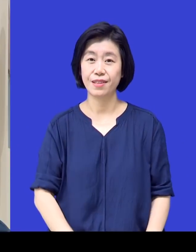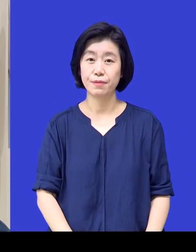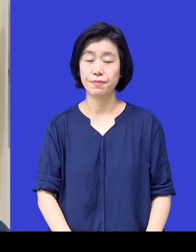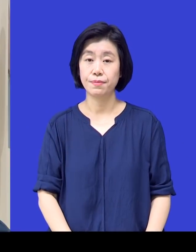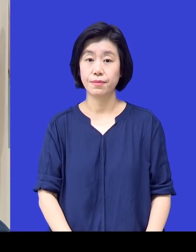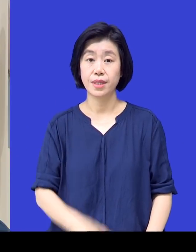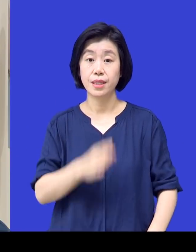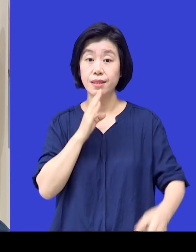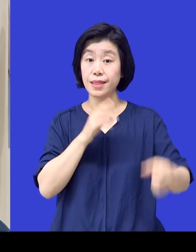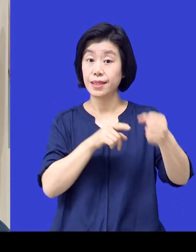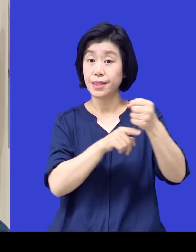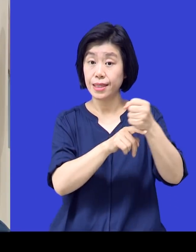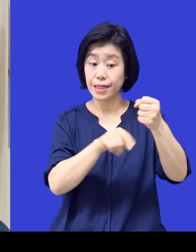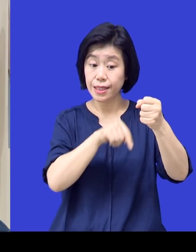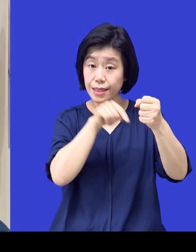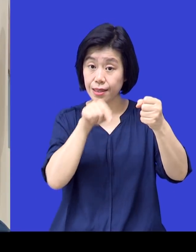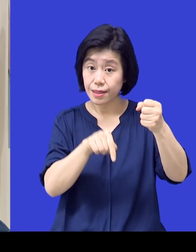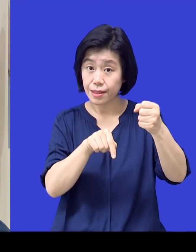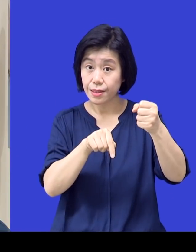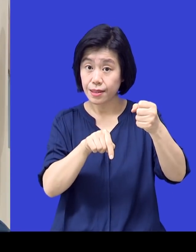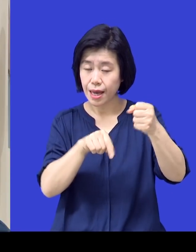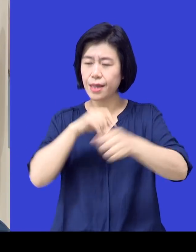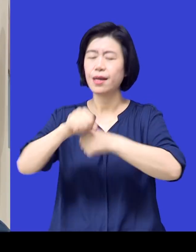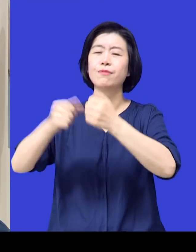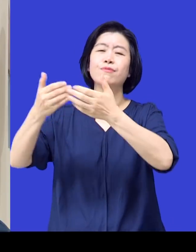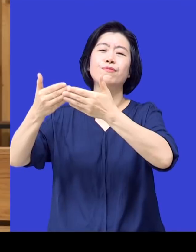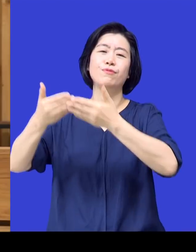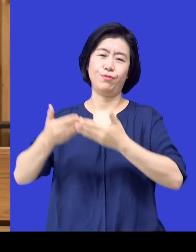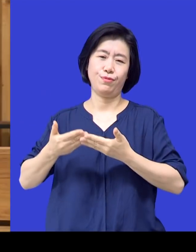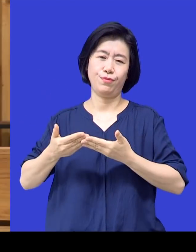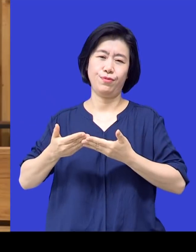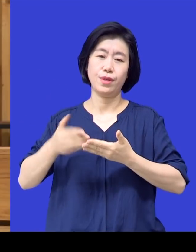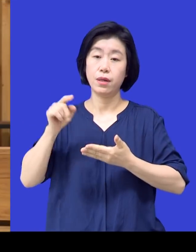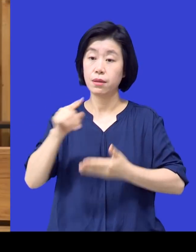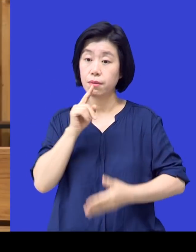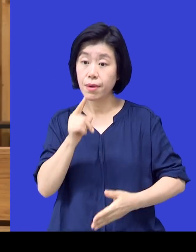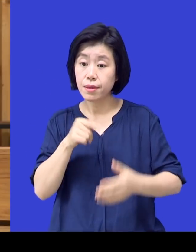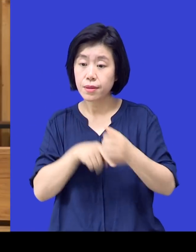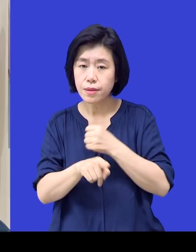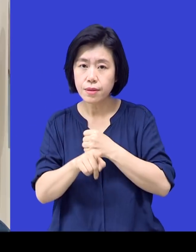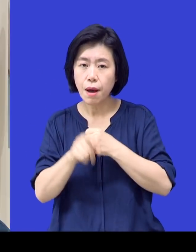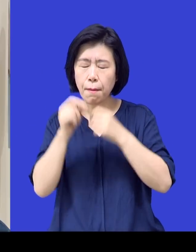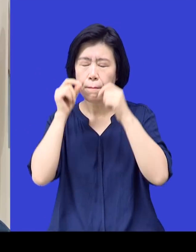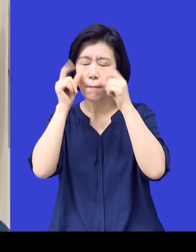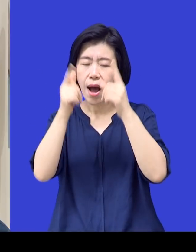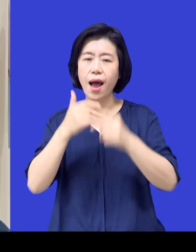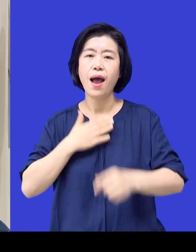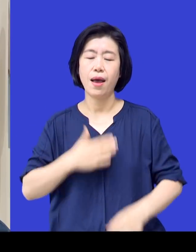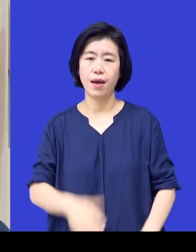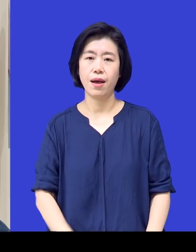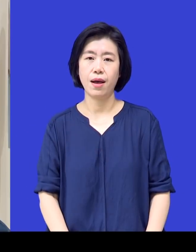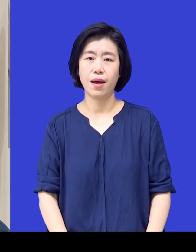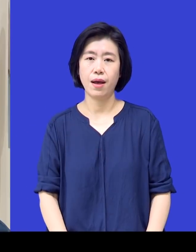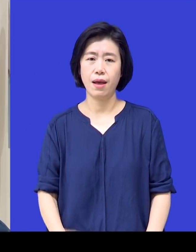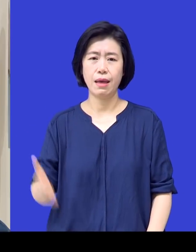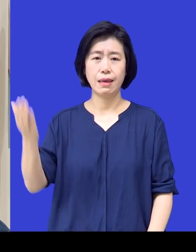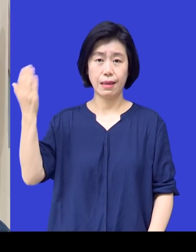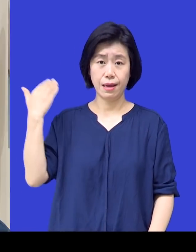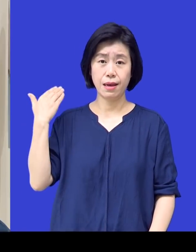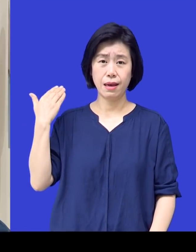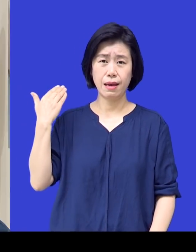진리를 알지니 진리가 너희를 자유케 하리라 하는 이 자유가 뭔지를 예. 그 전에는 율법